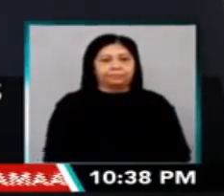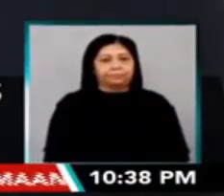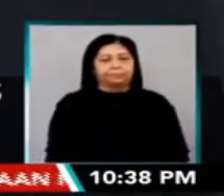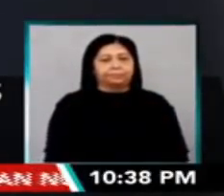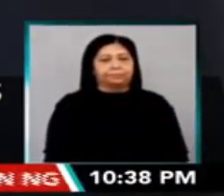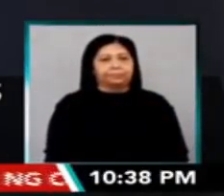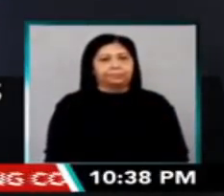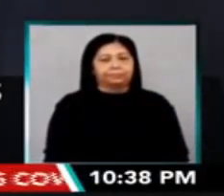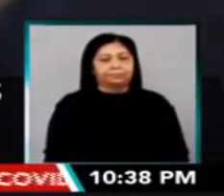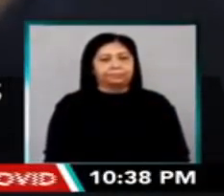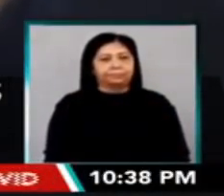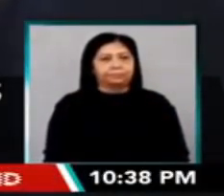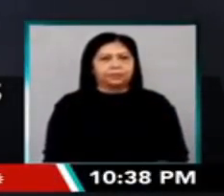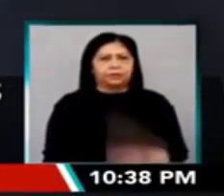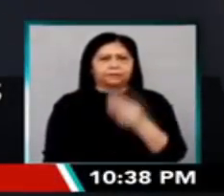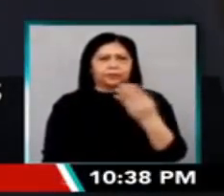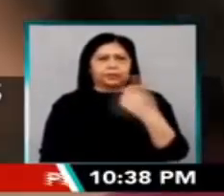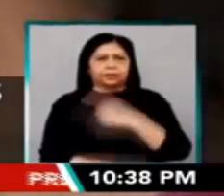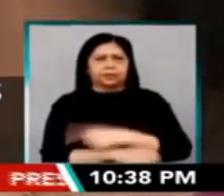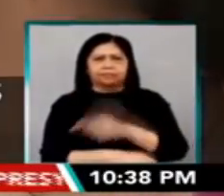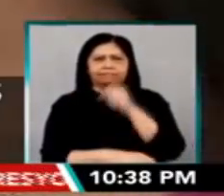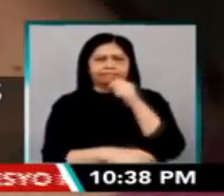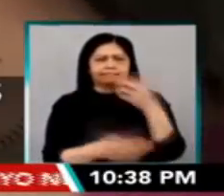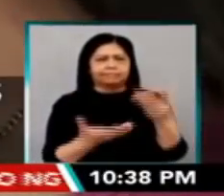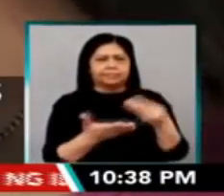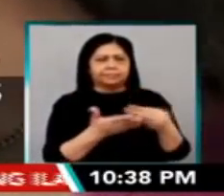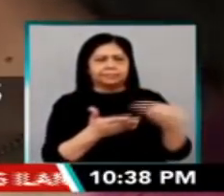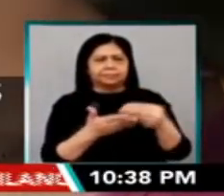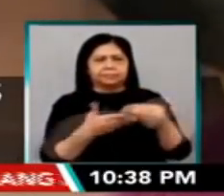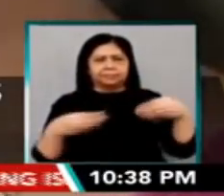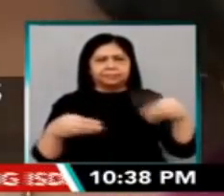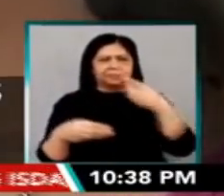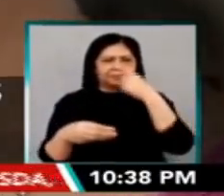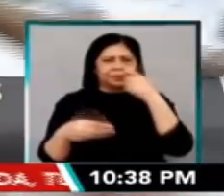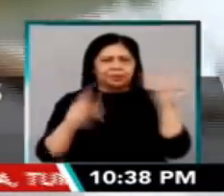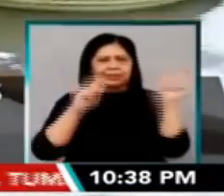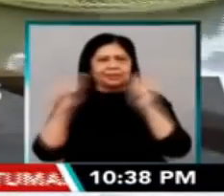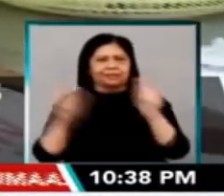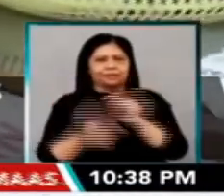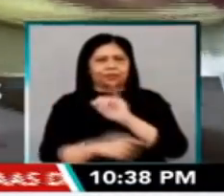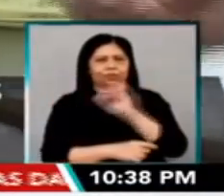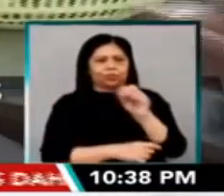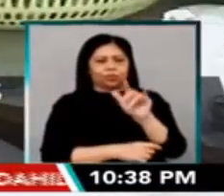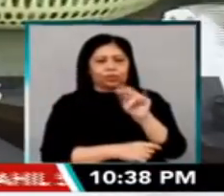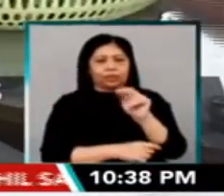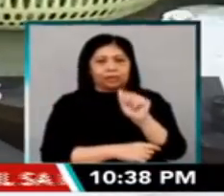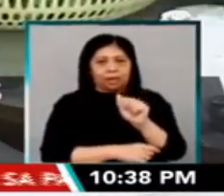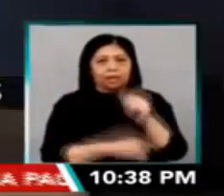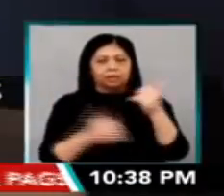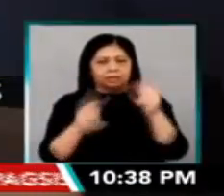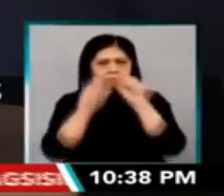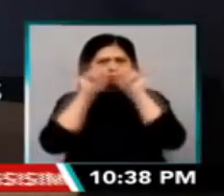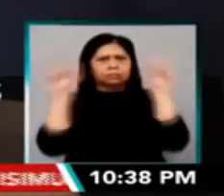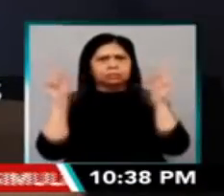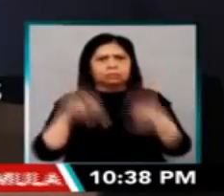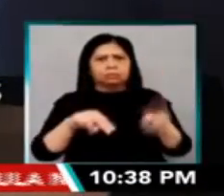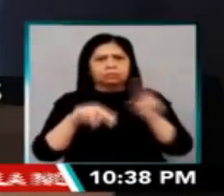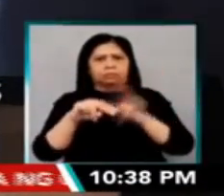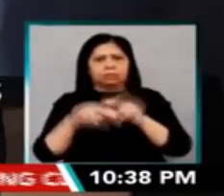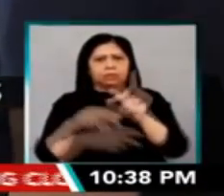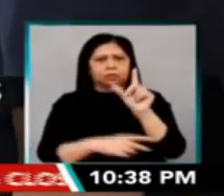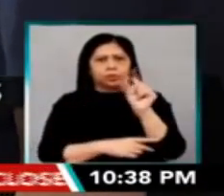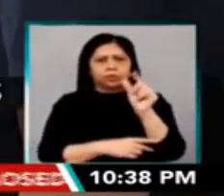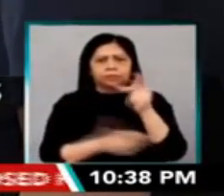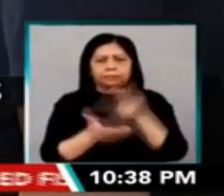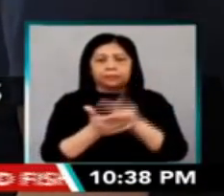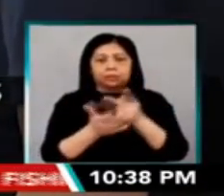Ilang araw hindi nakapamalengke si Annabelle dahil sa bagyong Julina. Ngayong araw, nagulat siyang tumaas na ng 20 pesos ang bangus